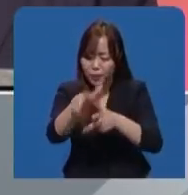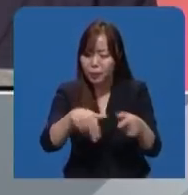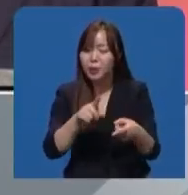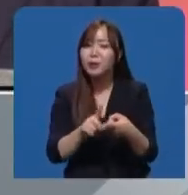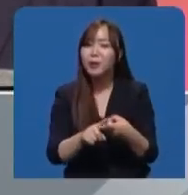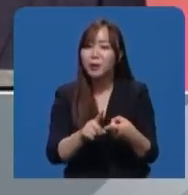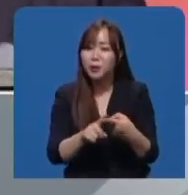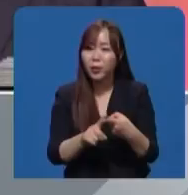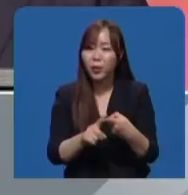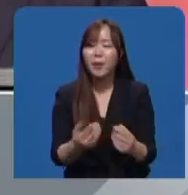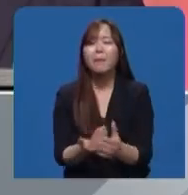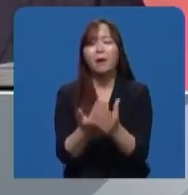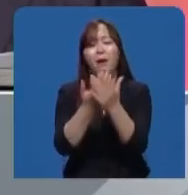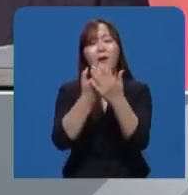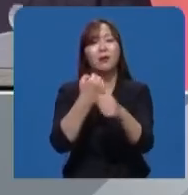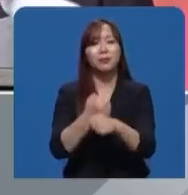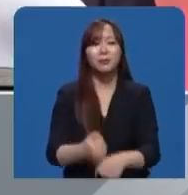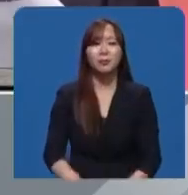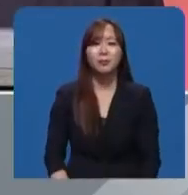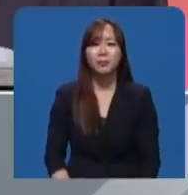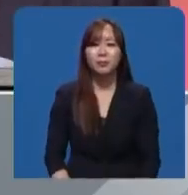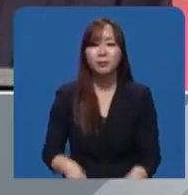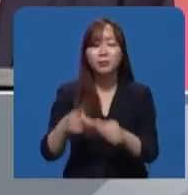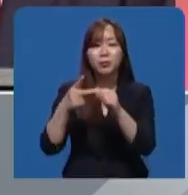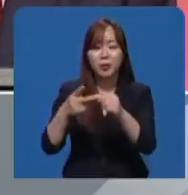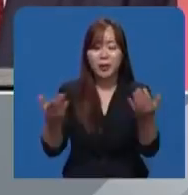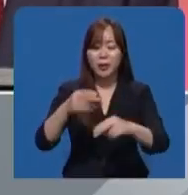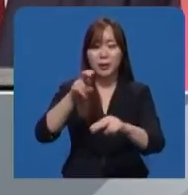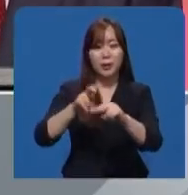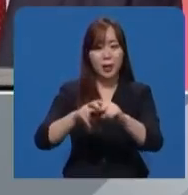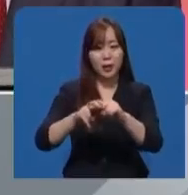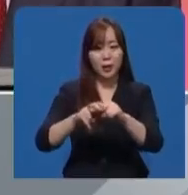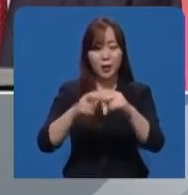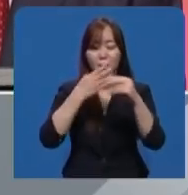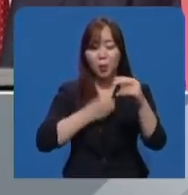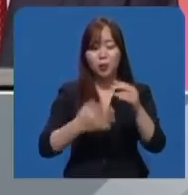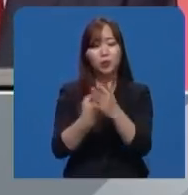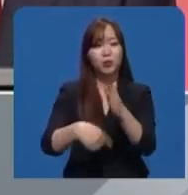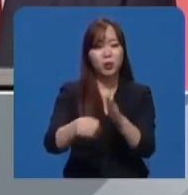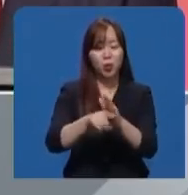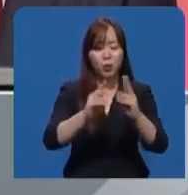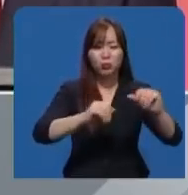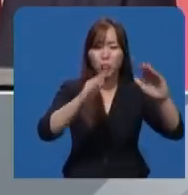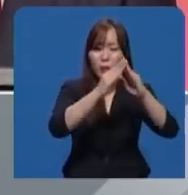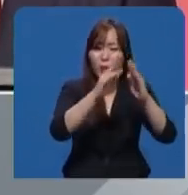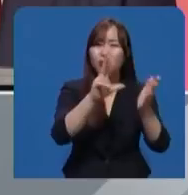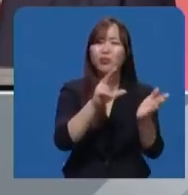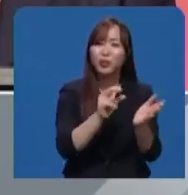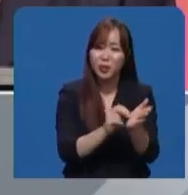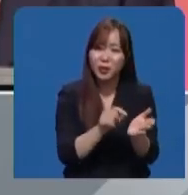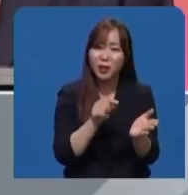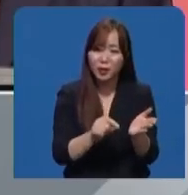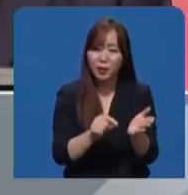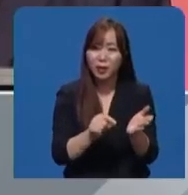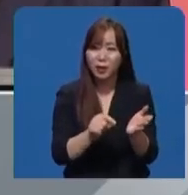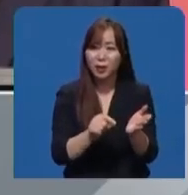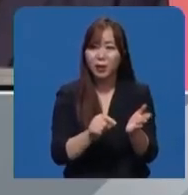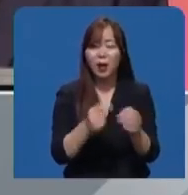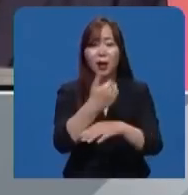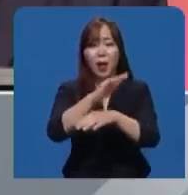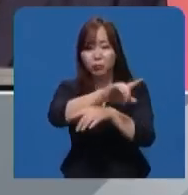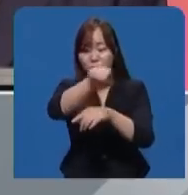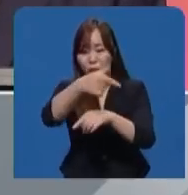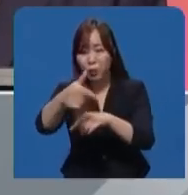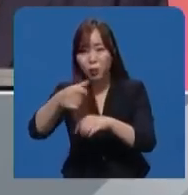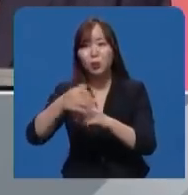산업을 키우도록 하겠습니다. 두 번째, 일자리 복지를 위해서 부동산 문제는 강북